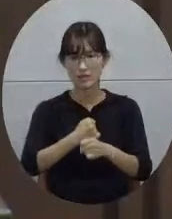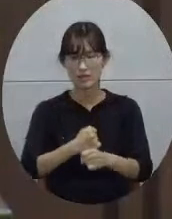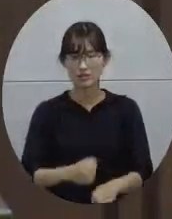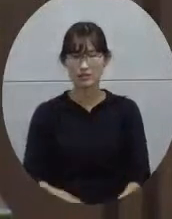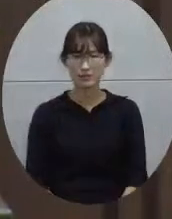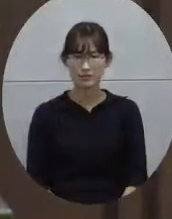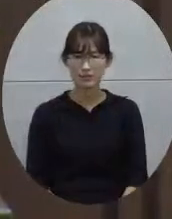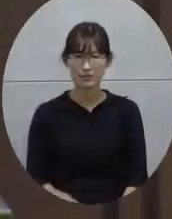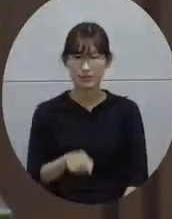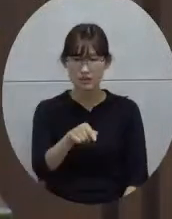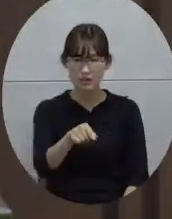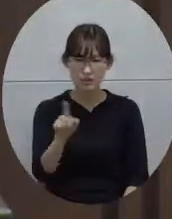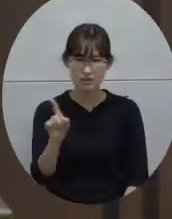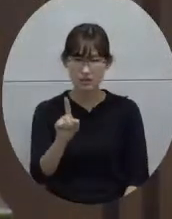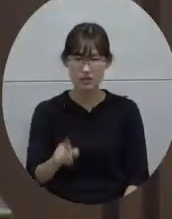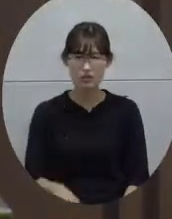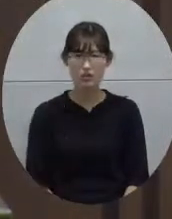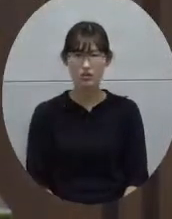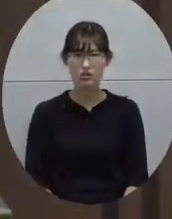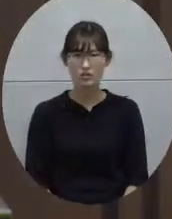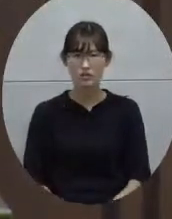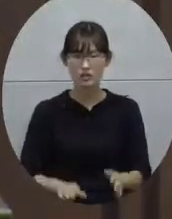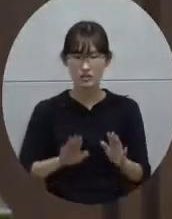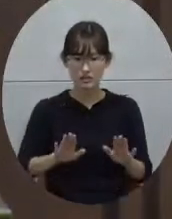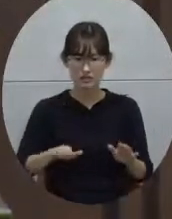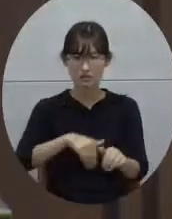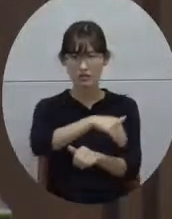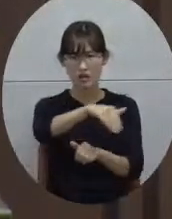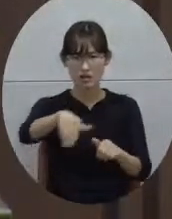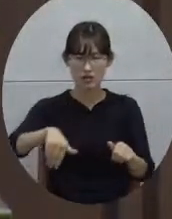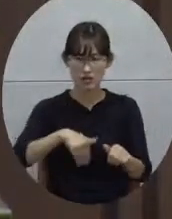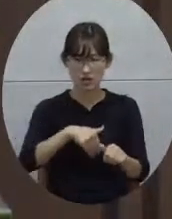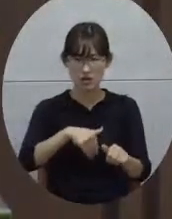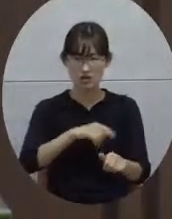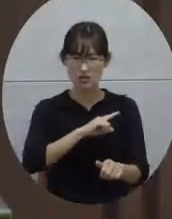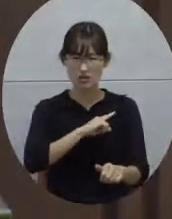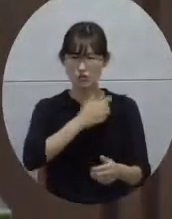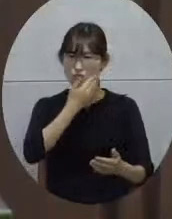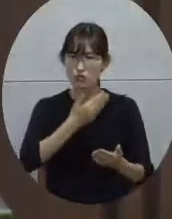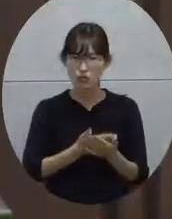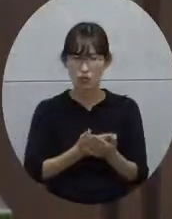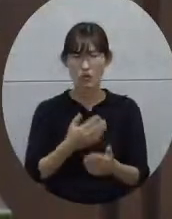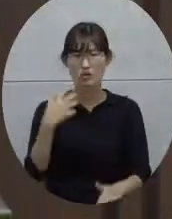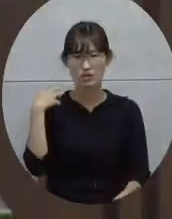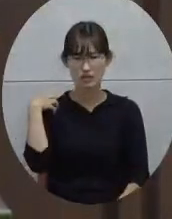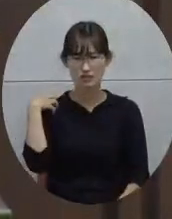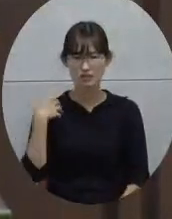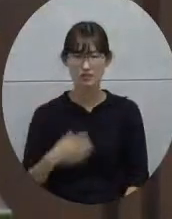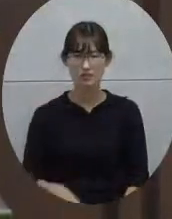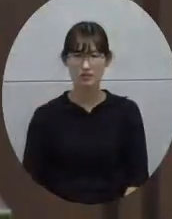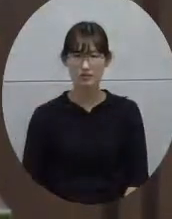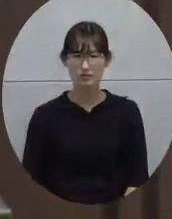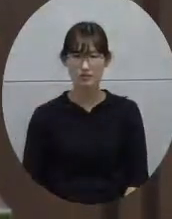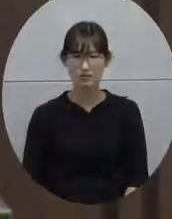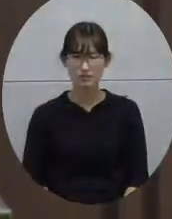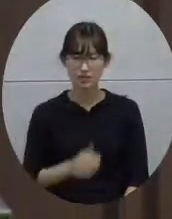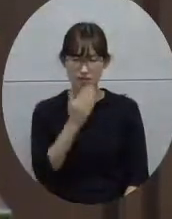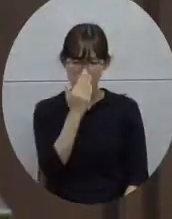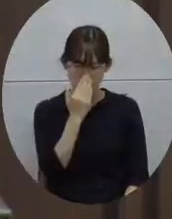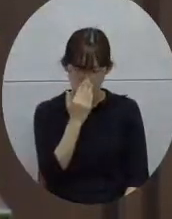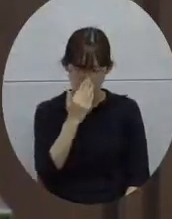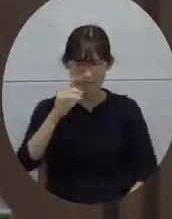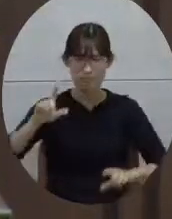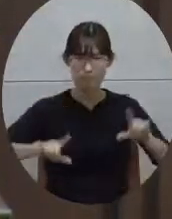시대 정신이자 아름다운 공동체로 가는 중요한 덕목입니다. 더 낮은 자세로